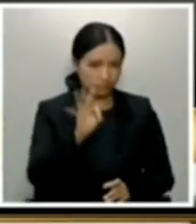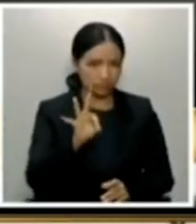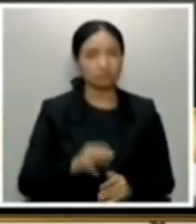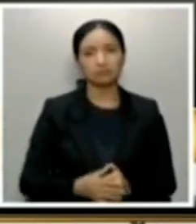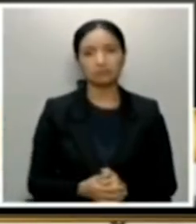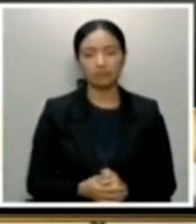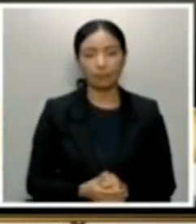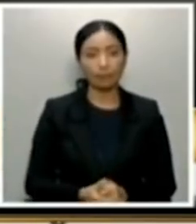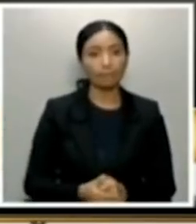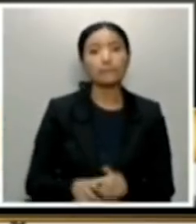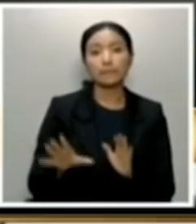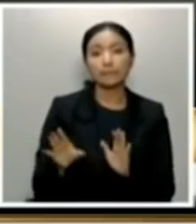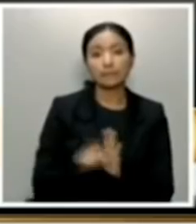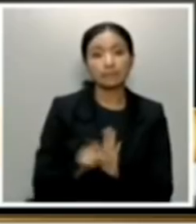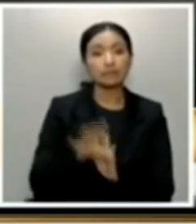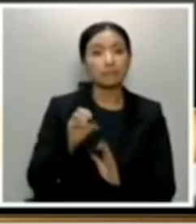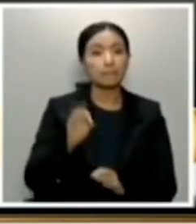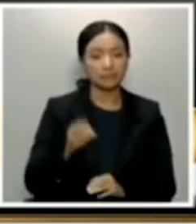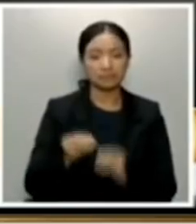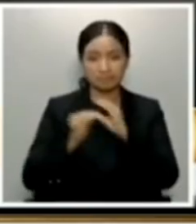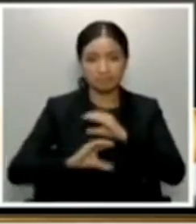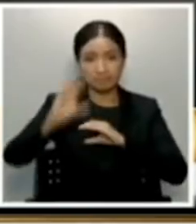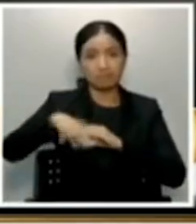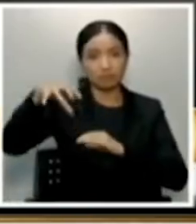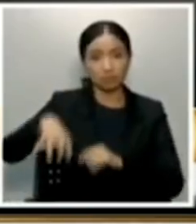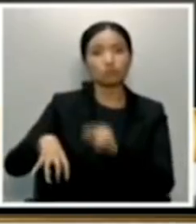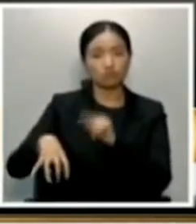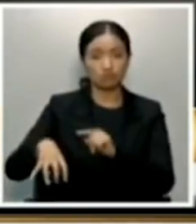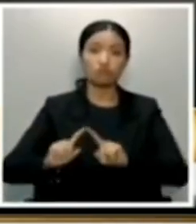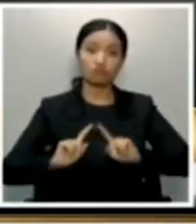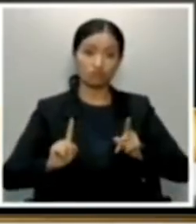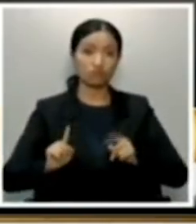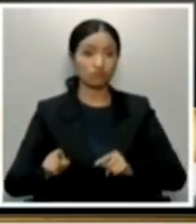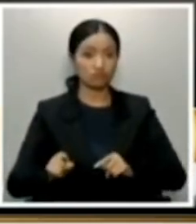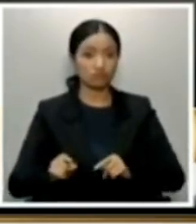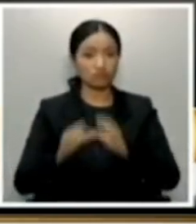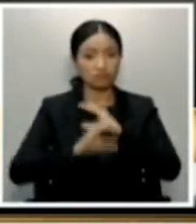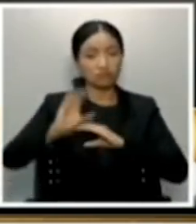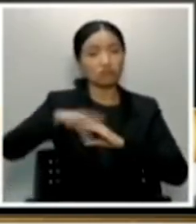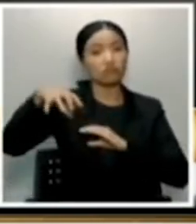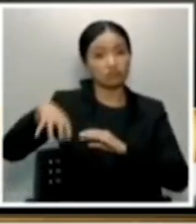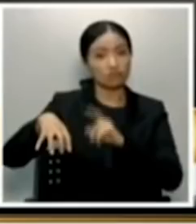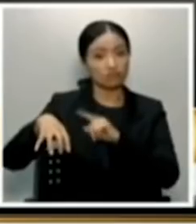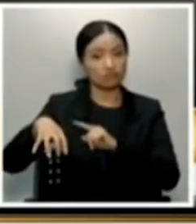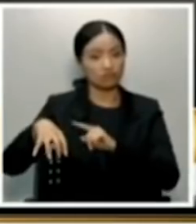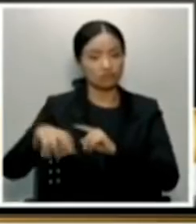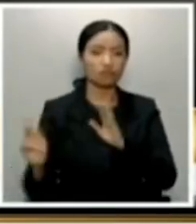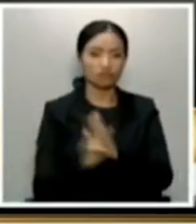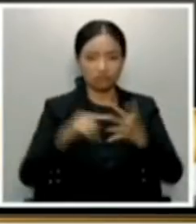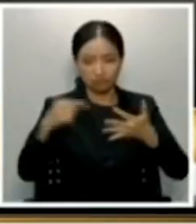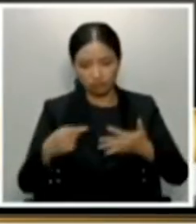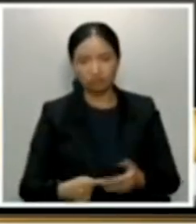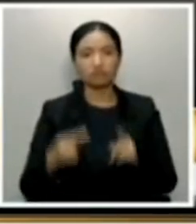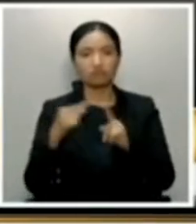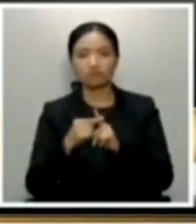59ครั้งนี้ทำโดยกสทช.นะคะแต่เป็นการทำโดยกสทช.ซึ่งอาศัยเงื่อนไขตามประกาศค